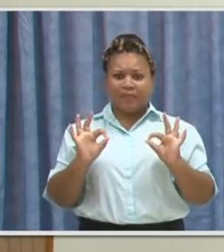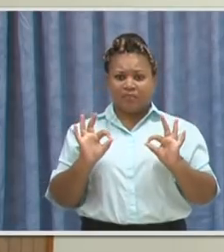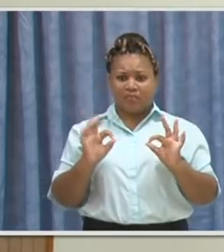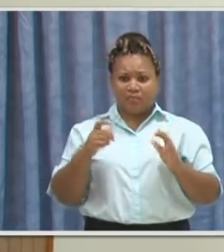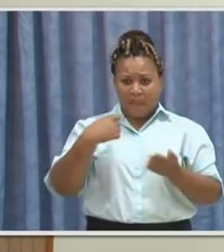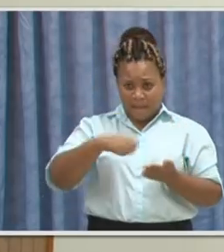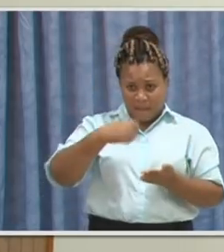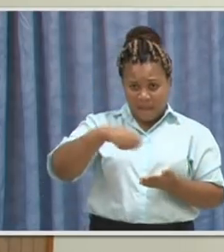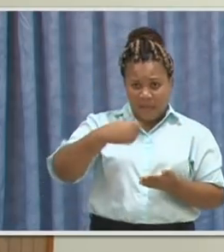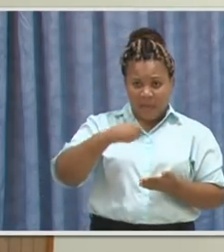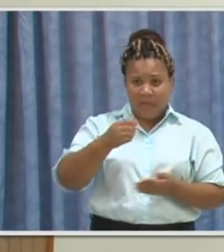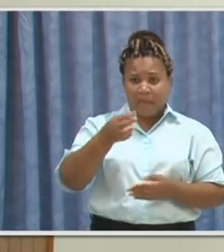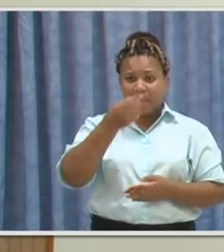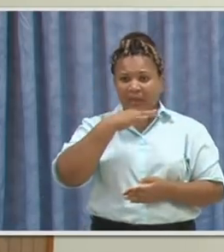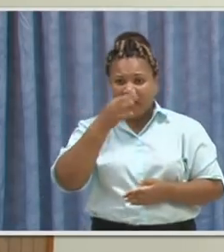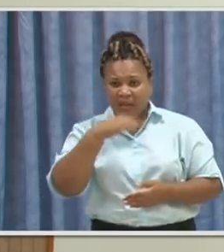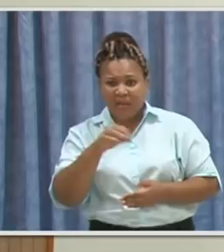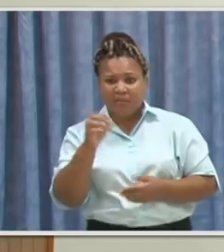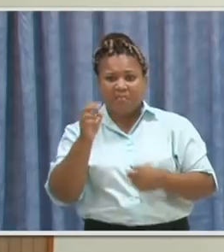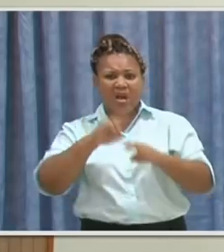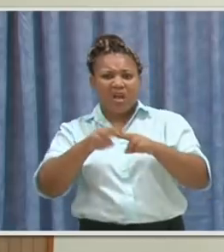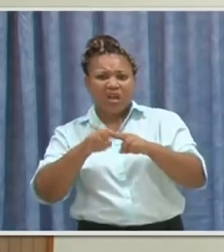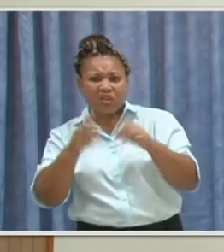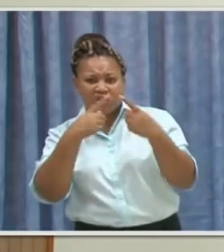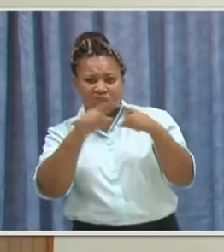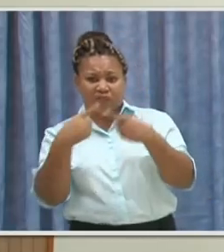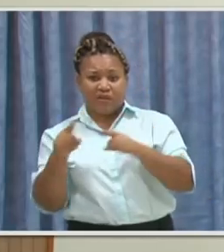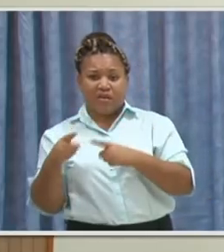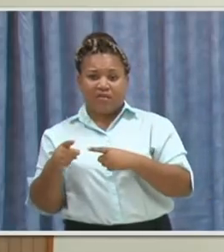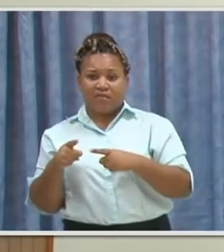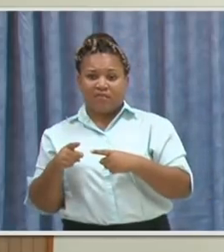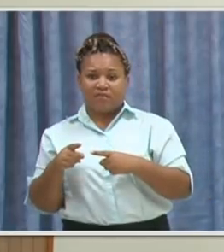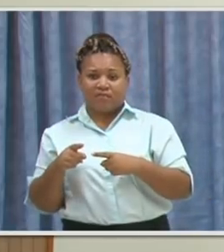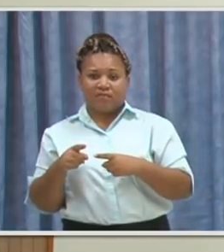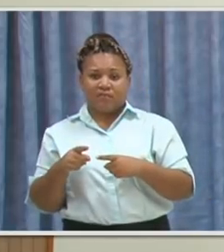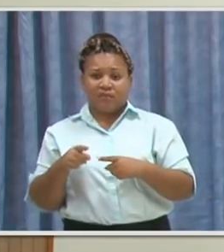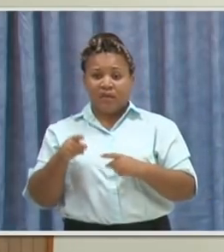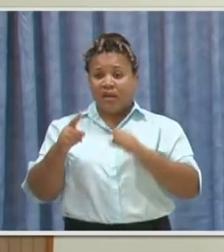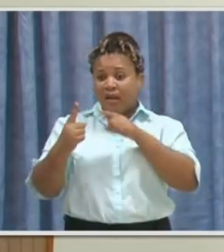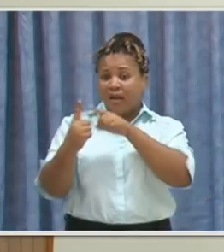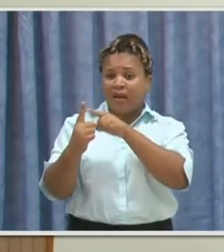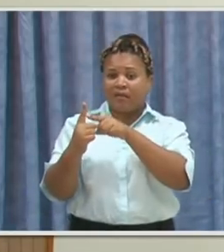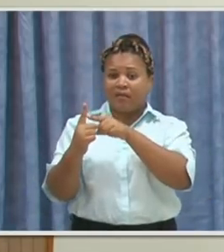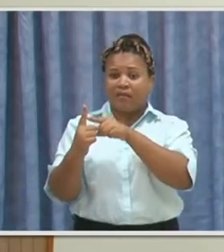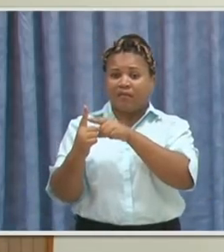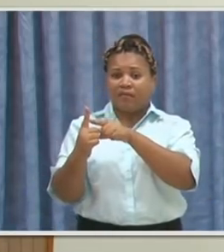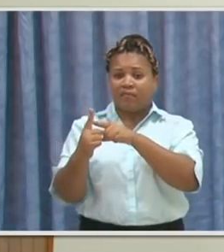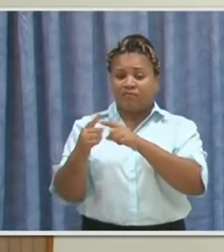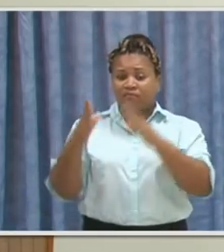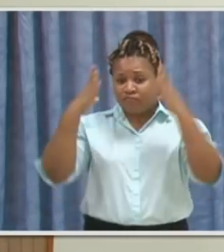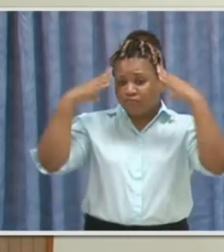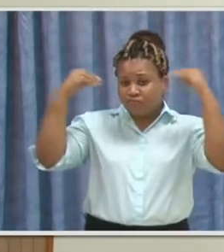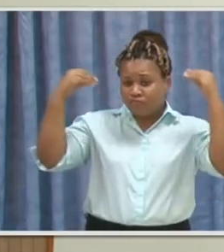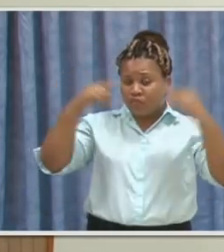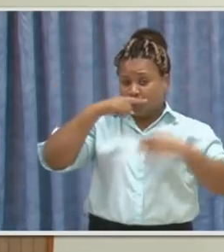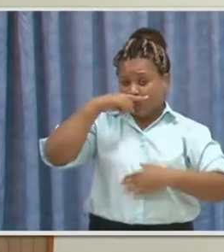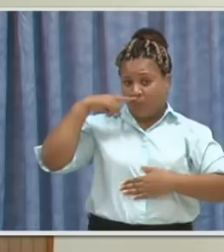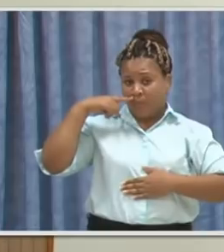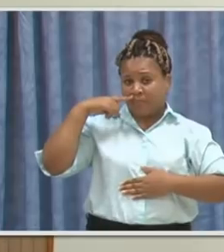avons admis dans l'ICU pour à peu près 15 jours. Et ça a un coût de moins